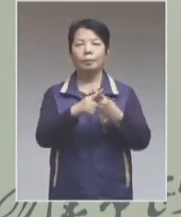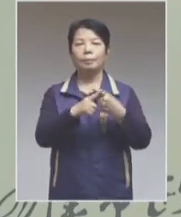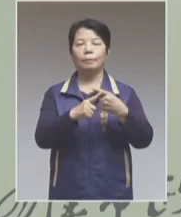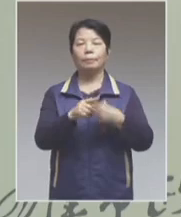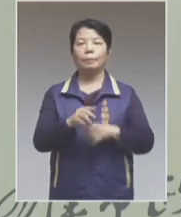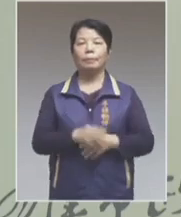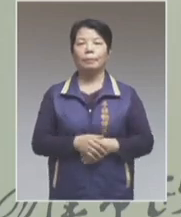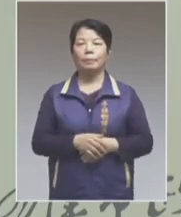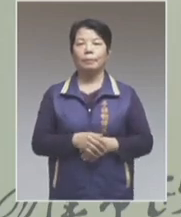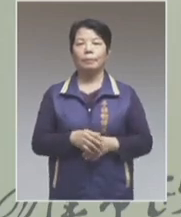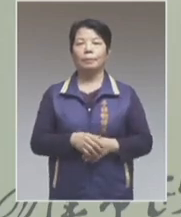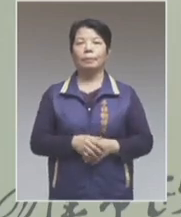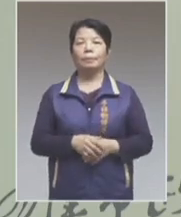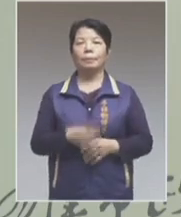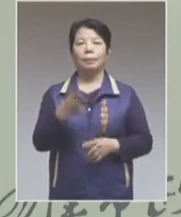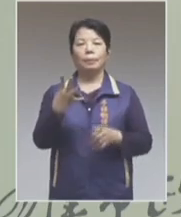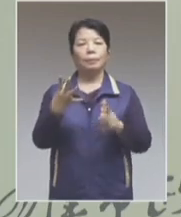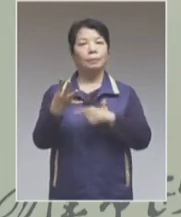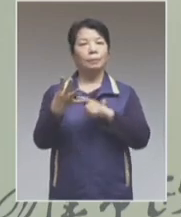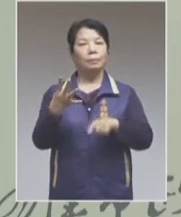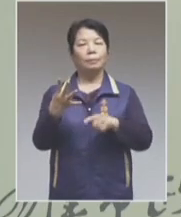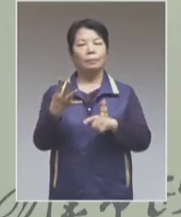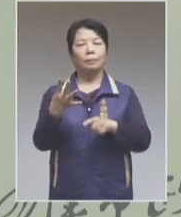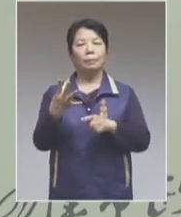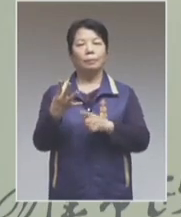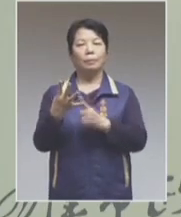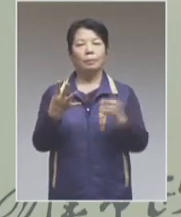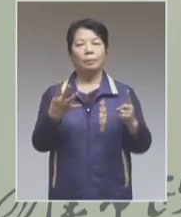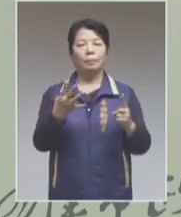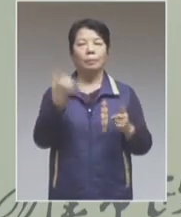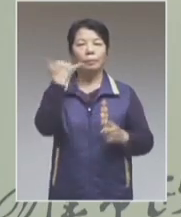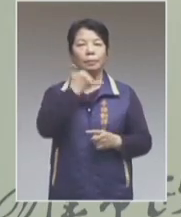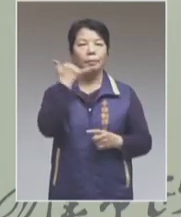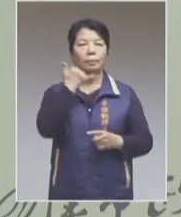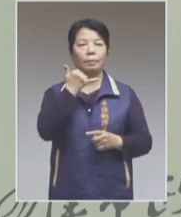中一个是基隆市的